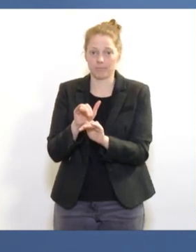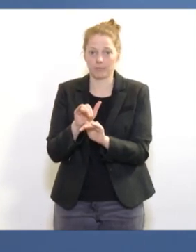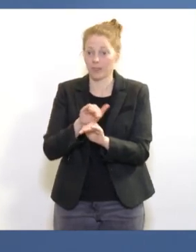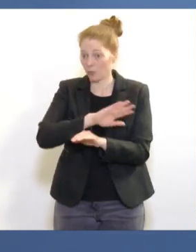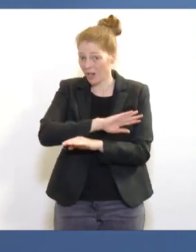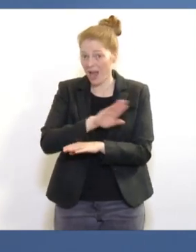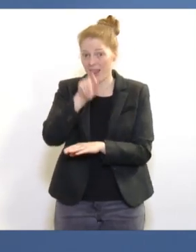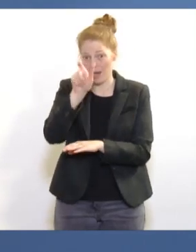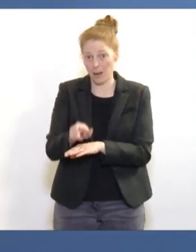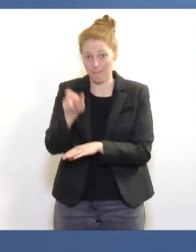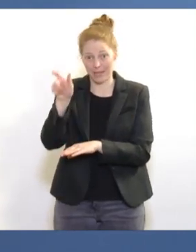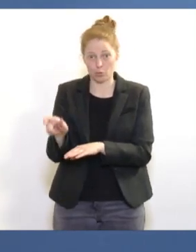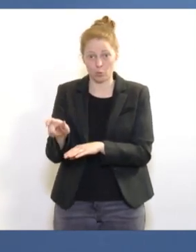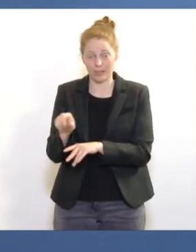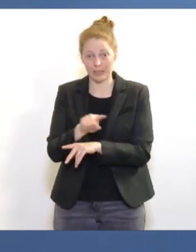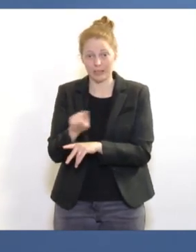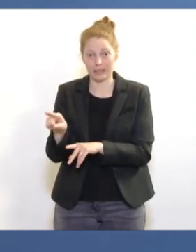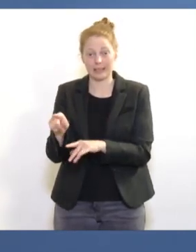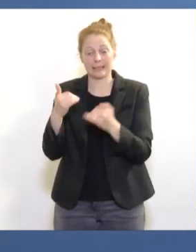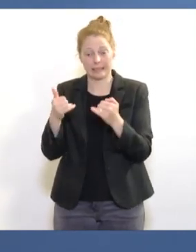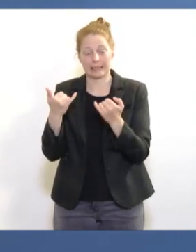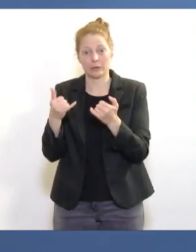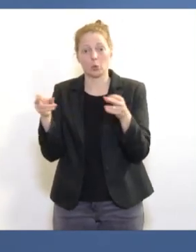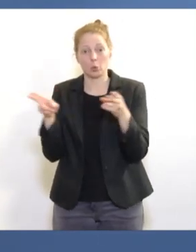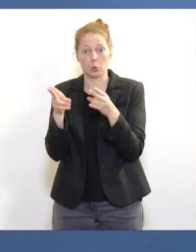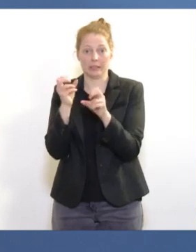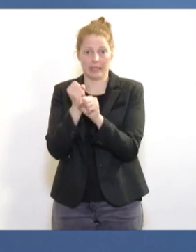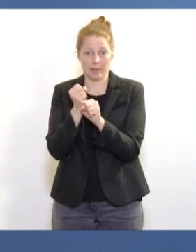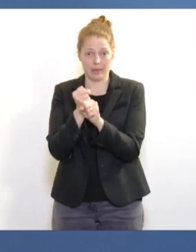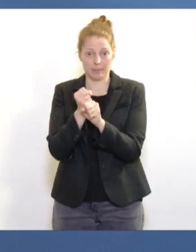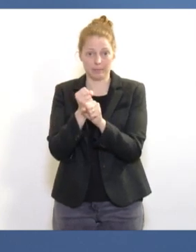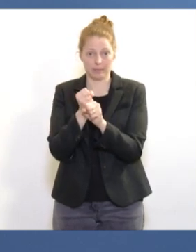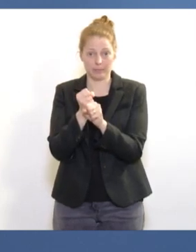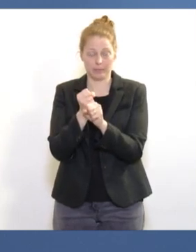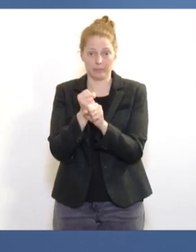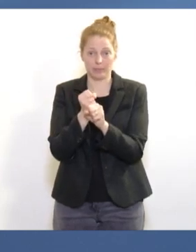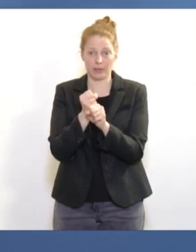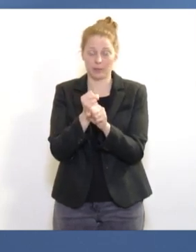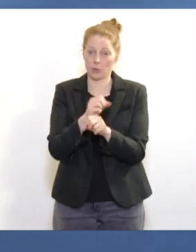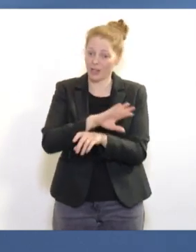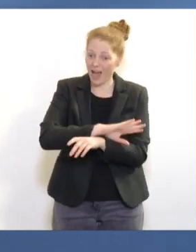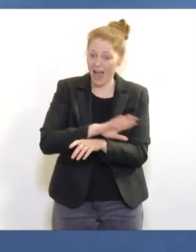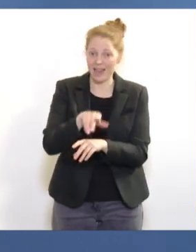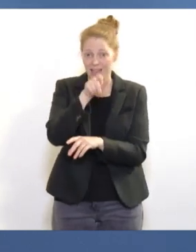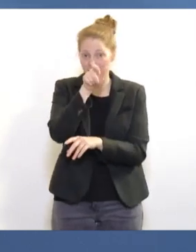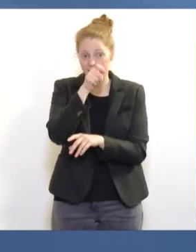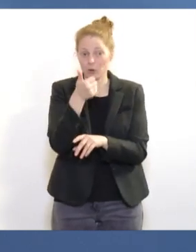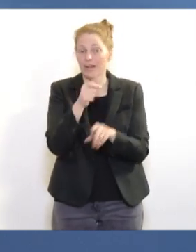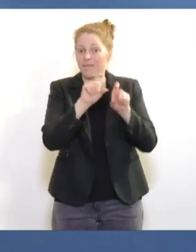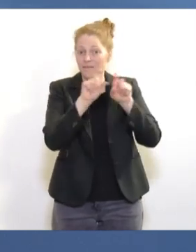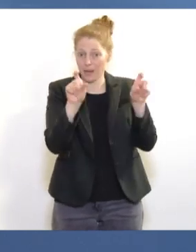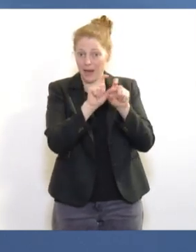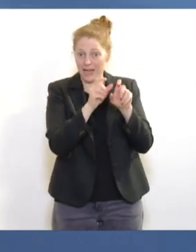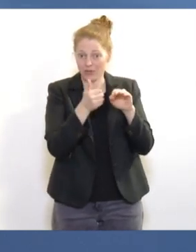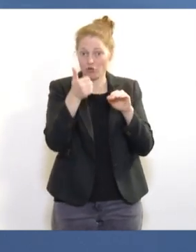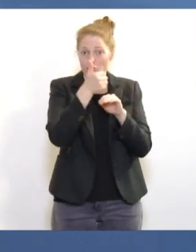die Leute, die an Betrieben arbeiten, die vom Chômage partiell profitieren. All die Leute, die an diesen Betrieben arbeiten, unabhängig